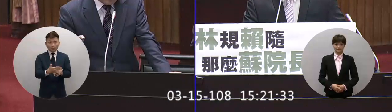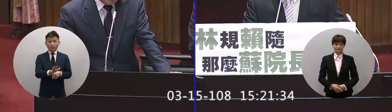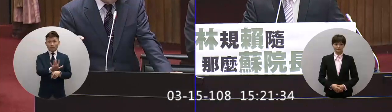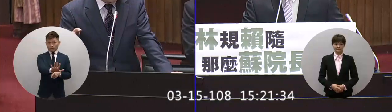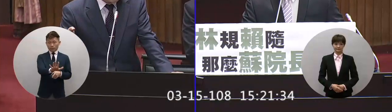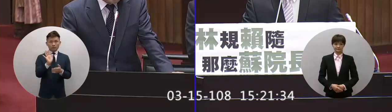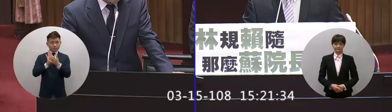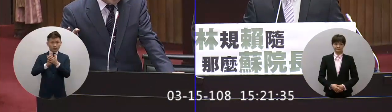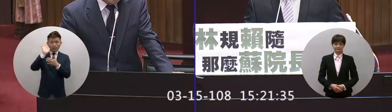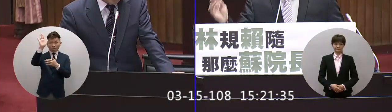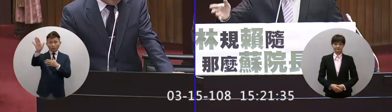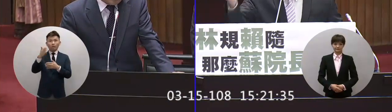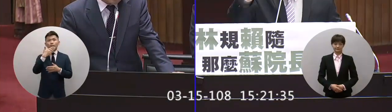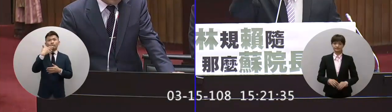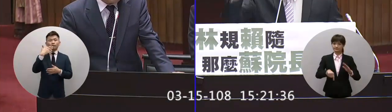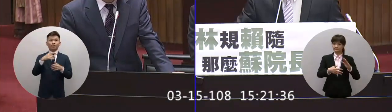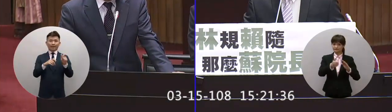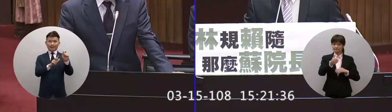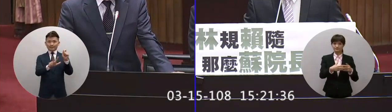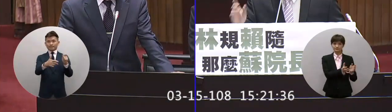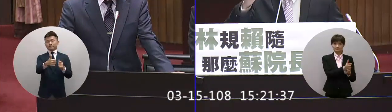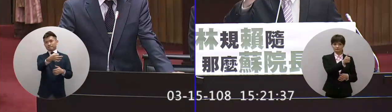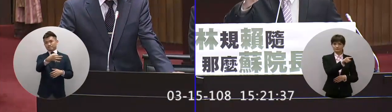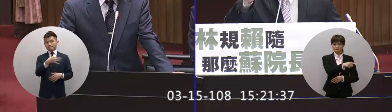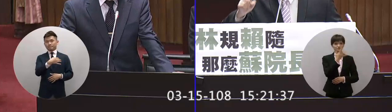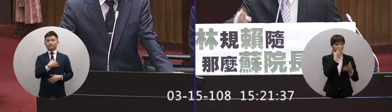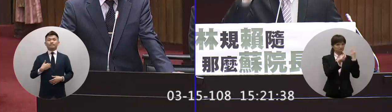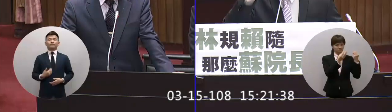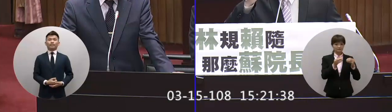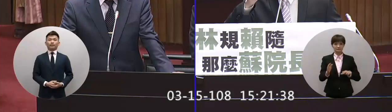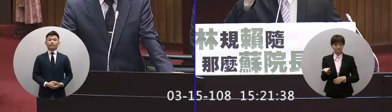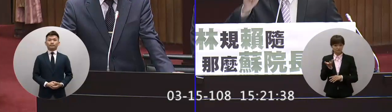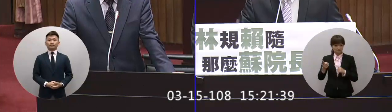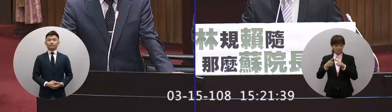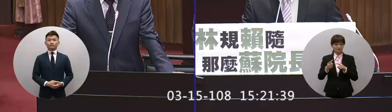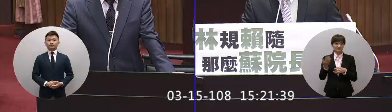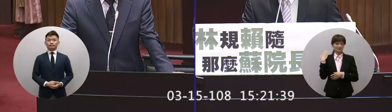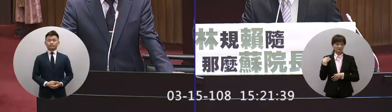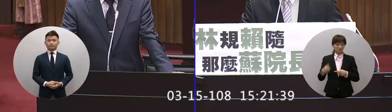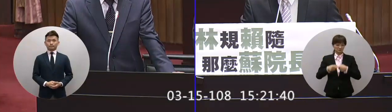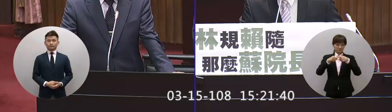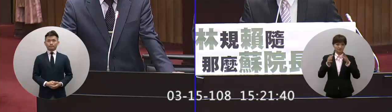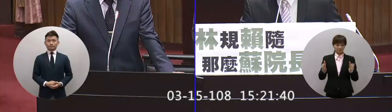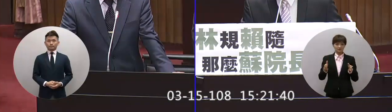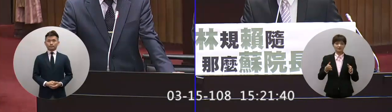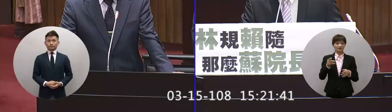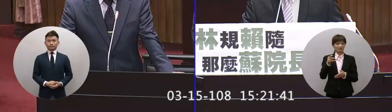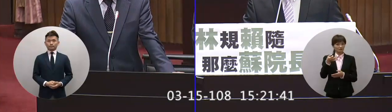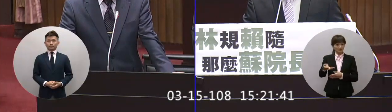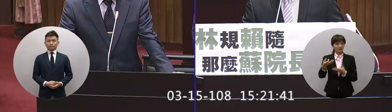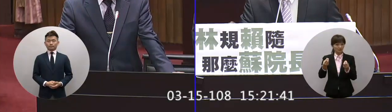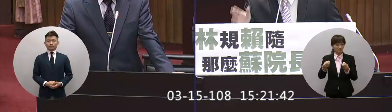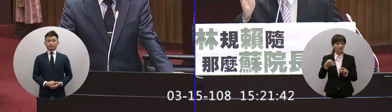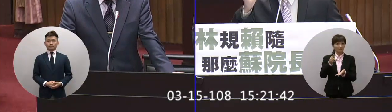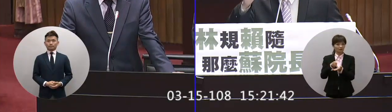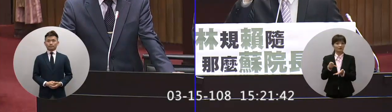动了，那未来他就可以领 A4。 院长，部长在状况外，我刚刚讲的人数，首期及欠缴到现在